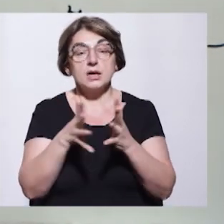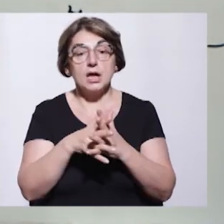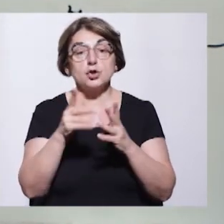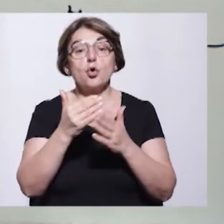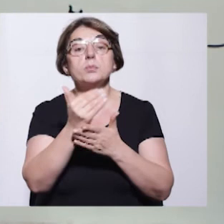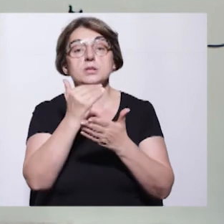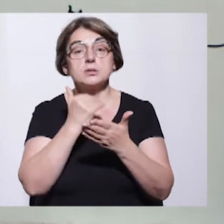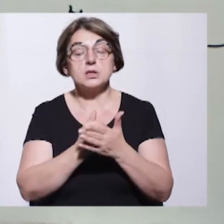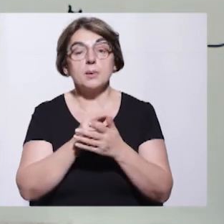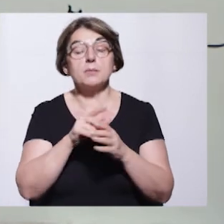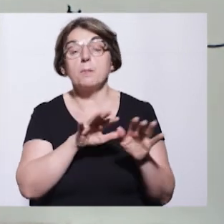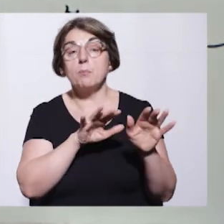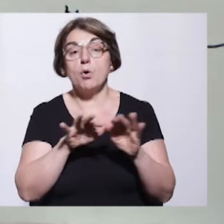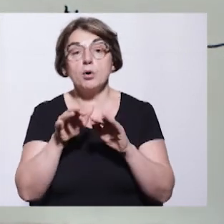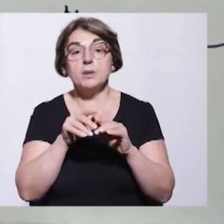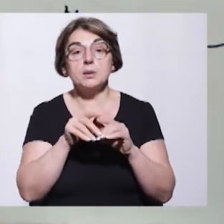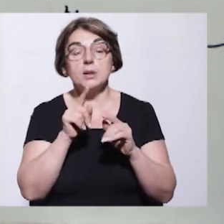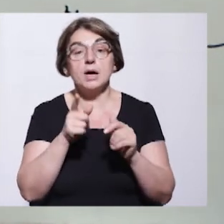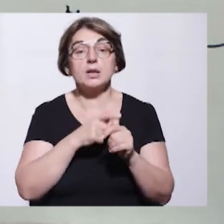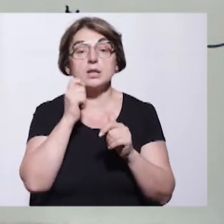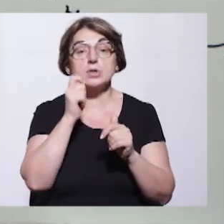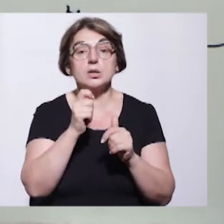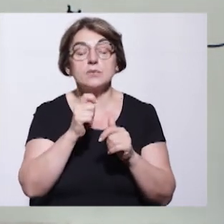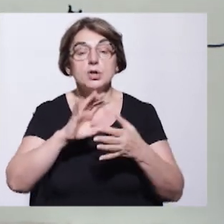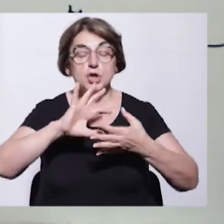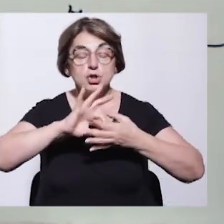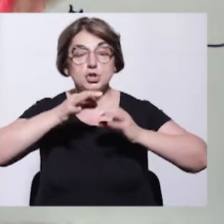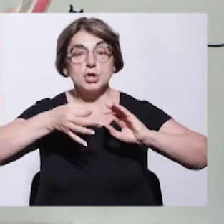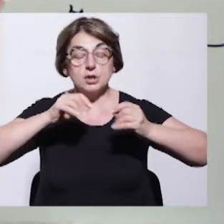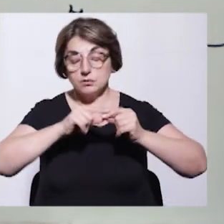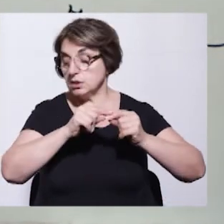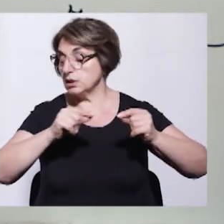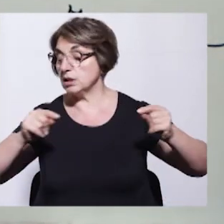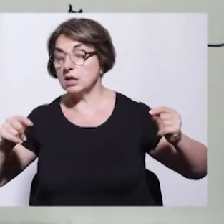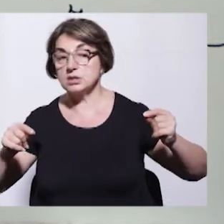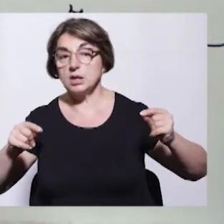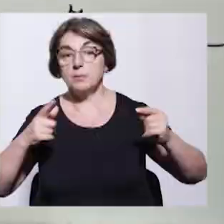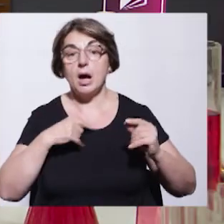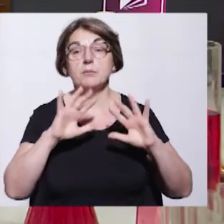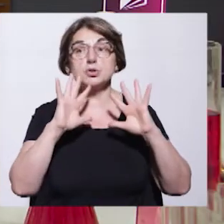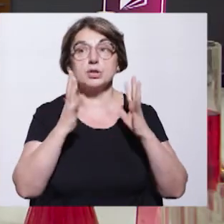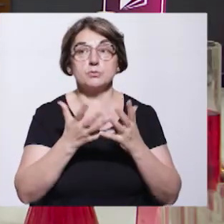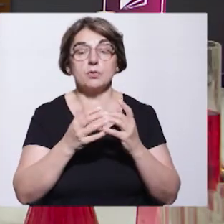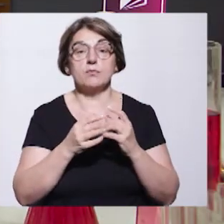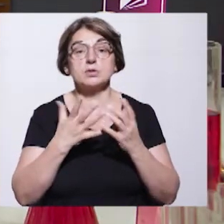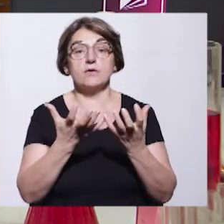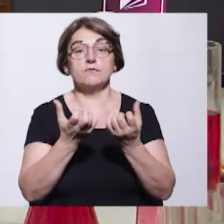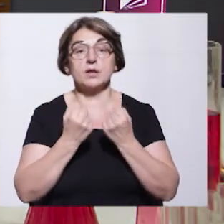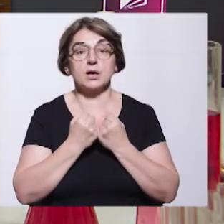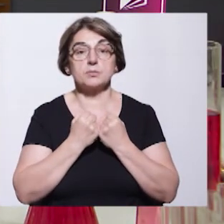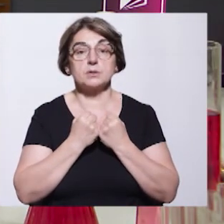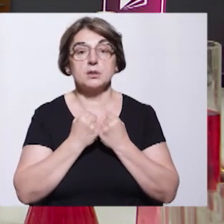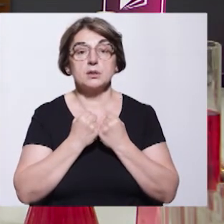და რომლის მიხედვით მიმდინარეობს ეგრეთ წოდებული ჯაჭვის დაგრძელება. ჩვენ ამ